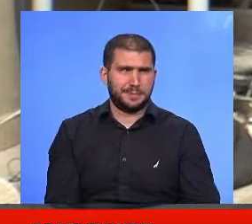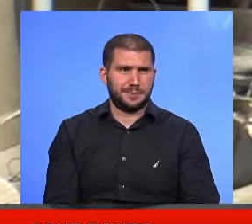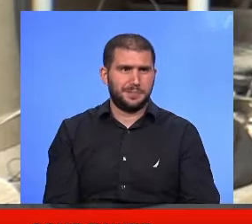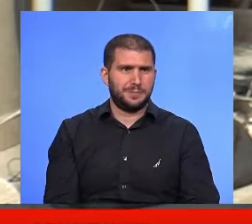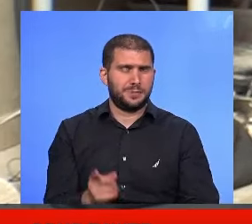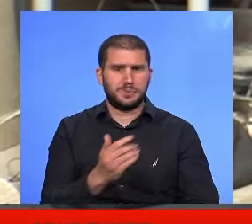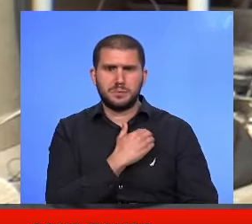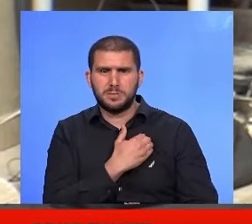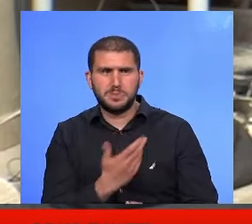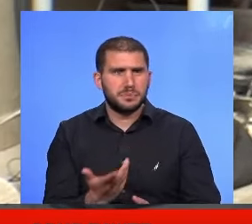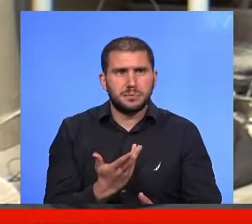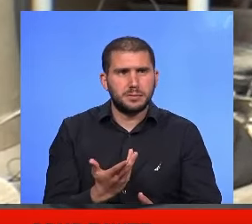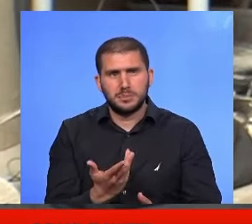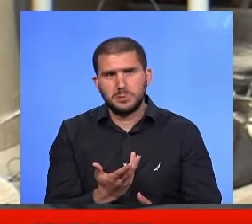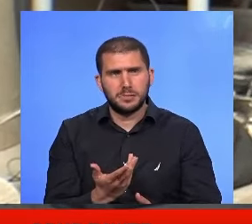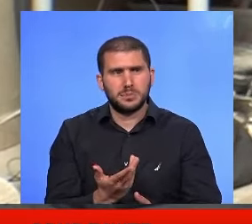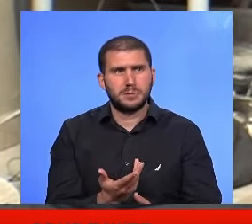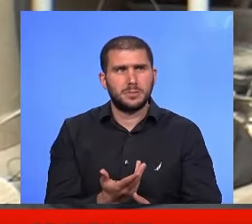עלי...